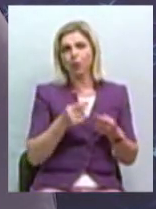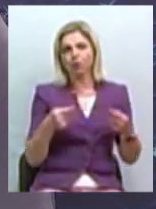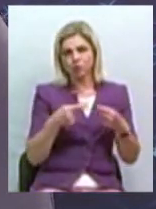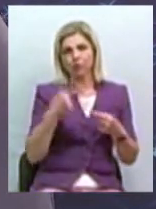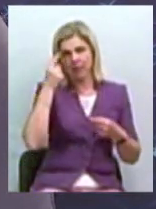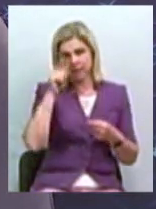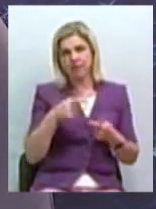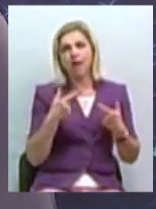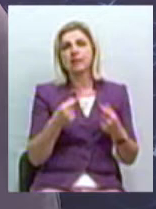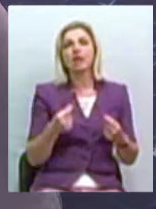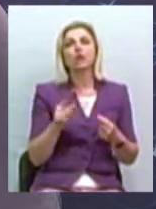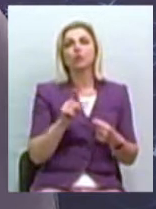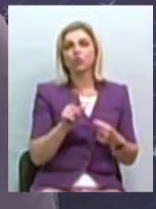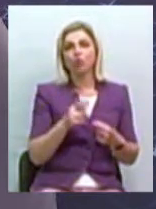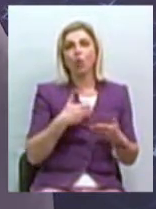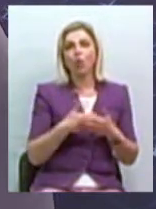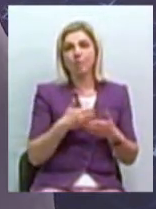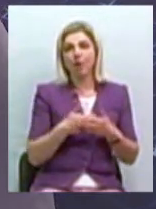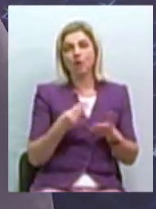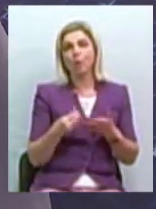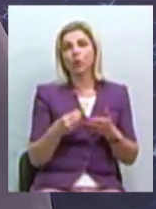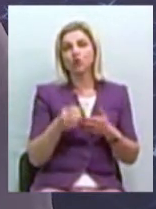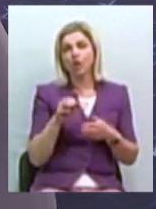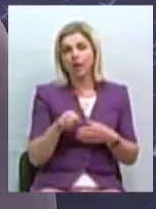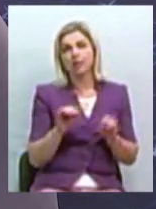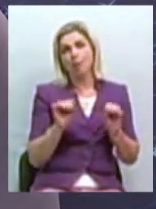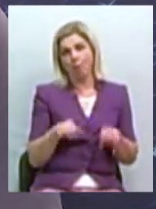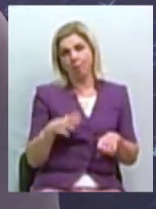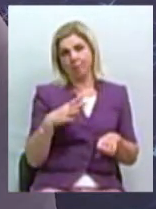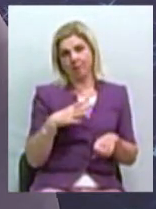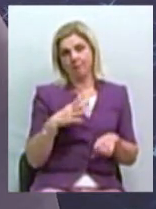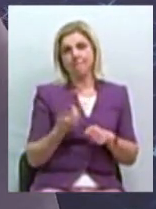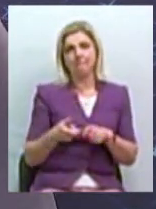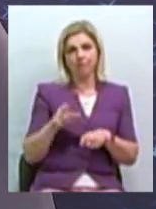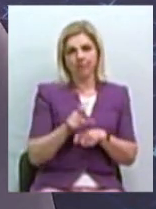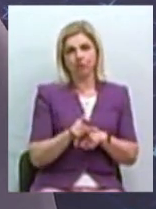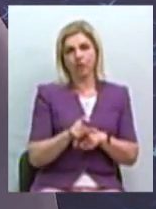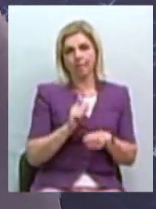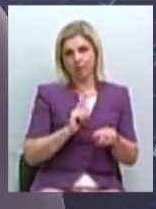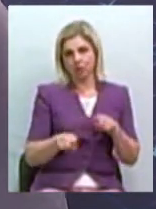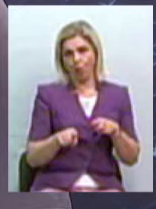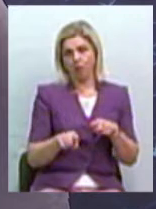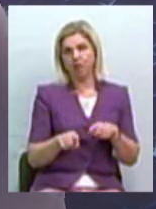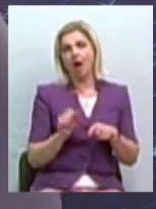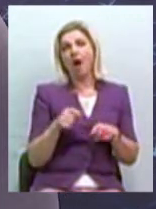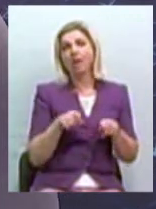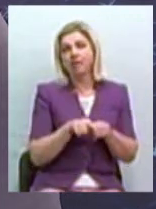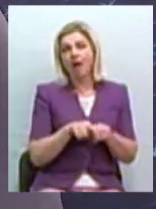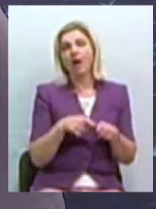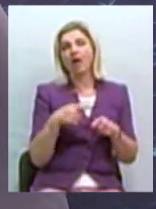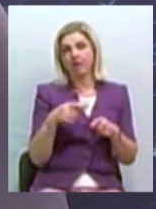ця прогалина, за що чого громадський бюджет мог би бути більш прискорений, розумієте? А так він і